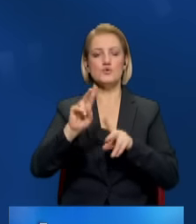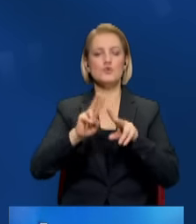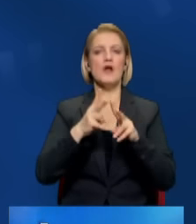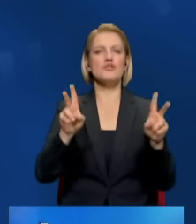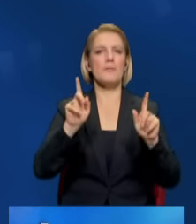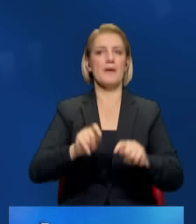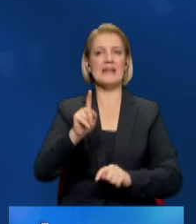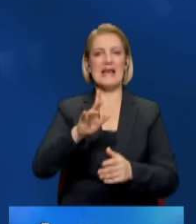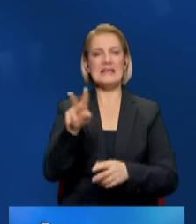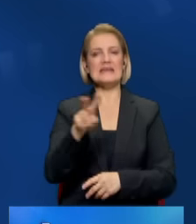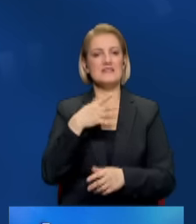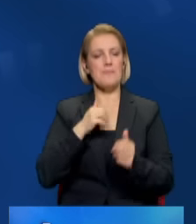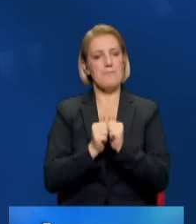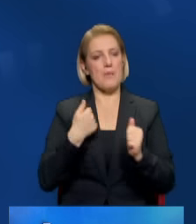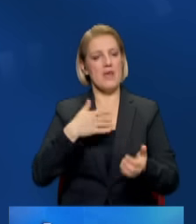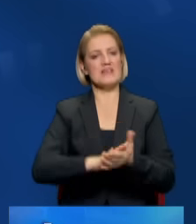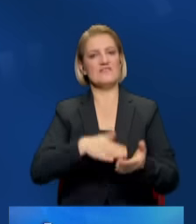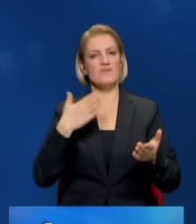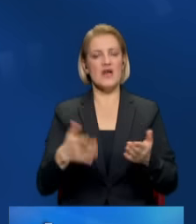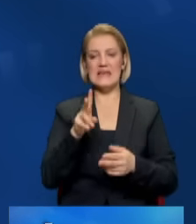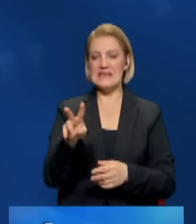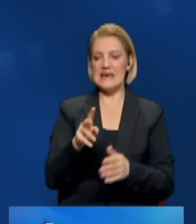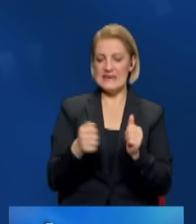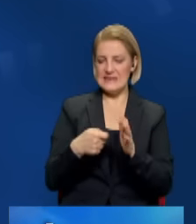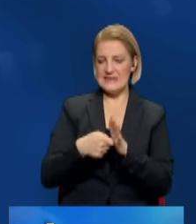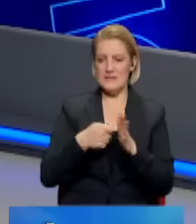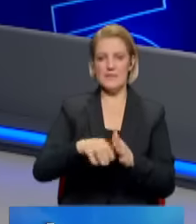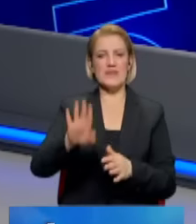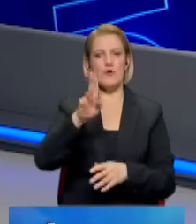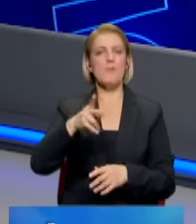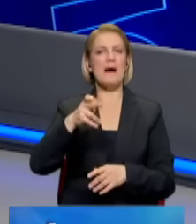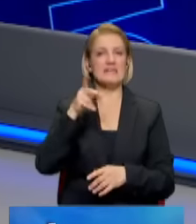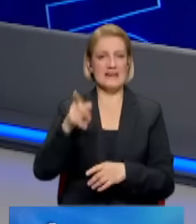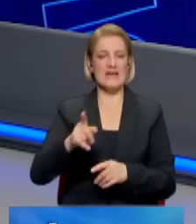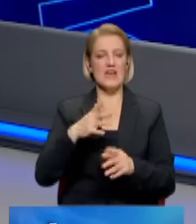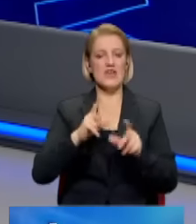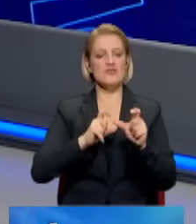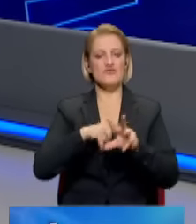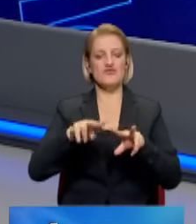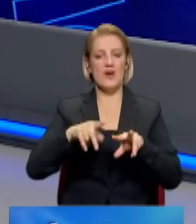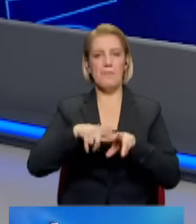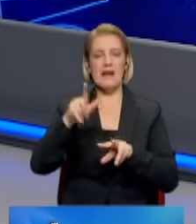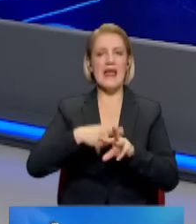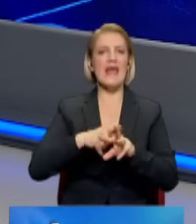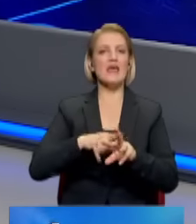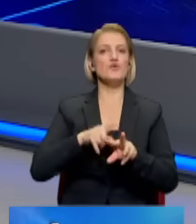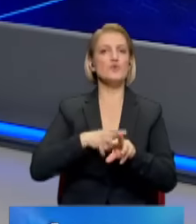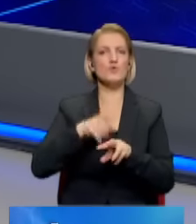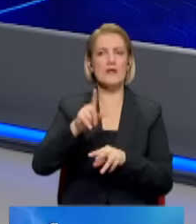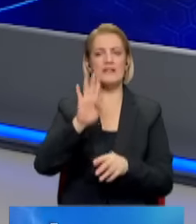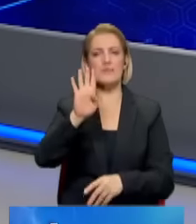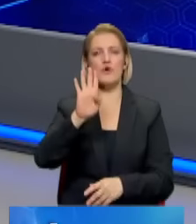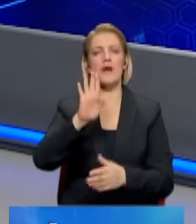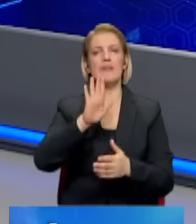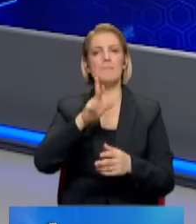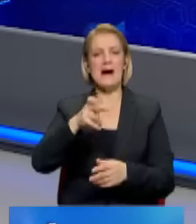beraber istifa edeceğiz diyor. Bu iki ismin yani Demokrat Partili Salih Uzun ve Cemal Engin Yurt'un Demokrat Parti'den